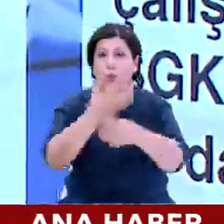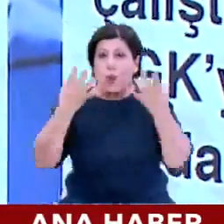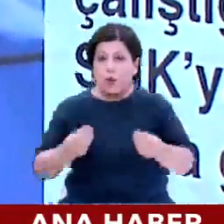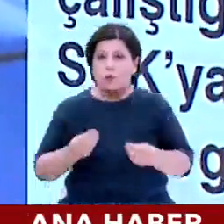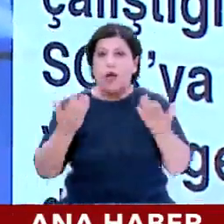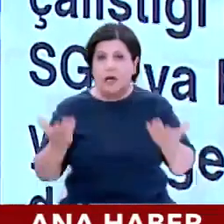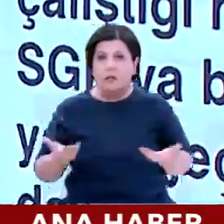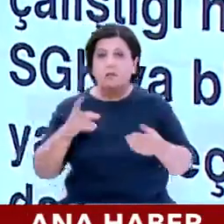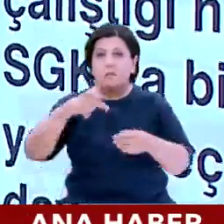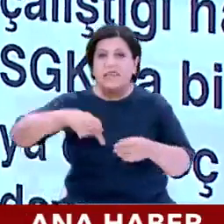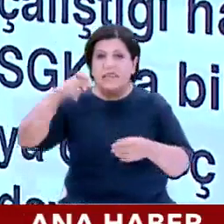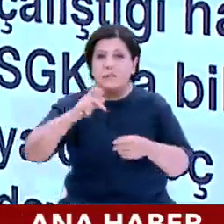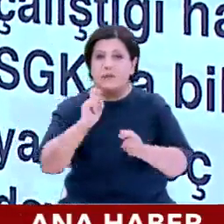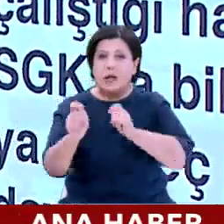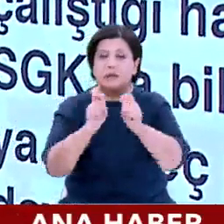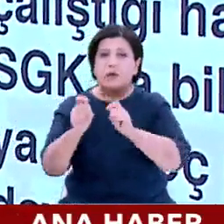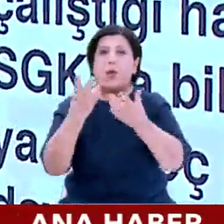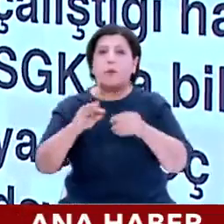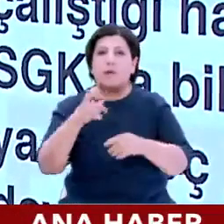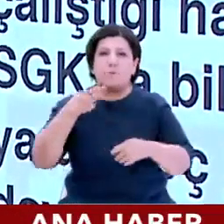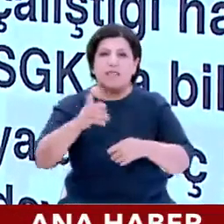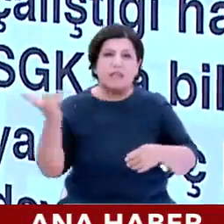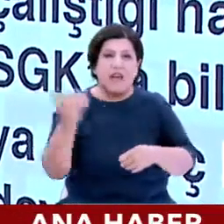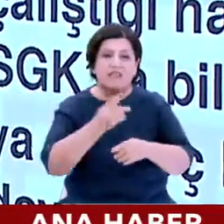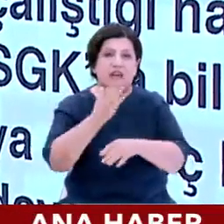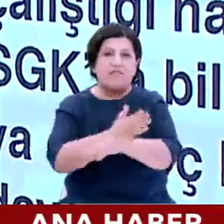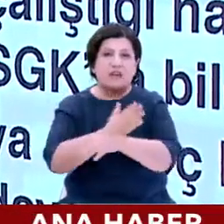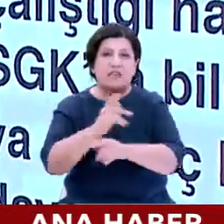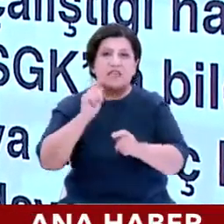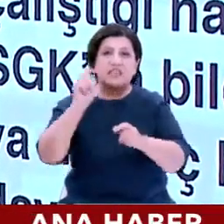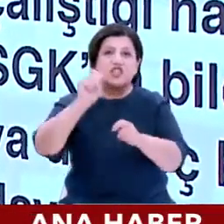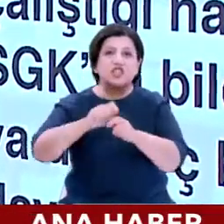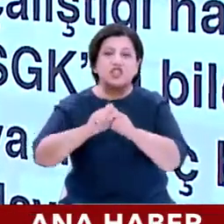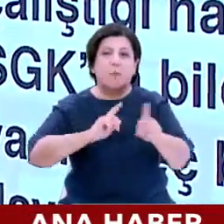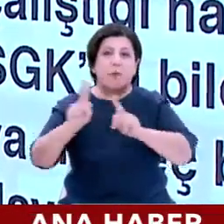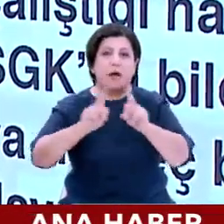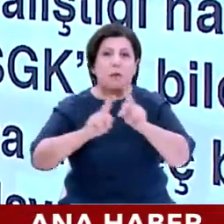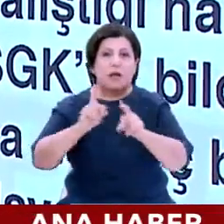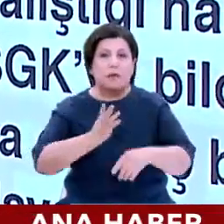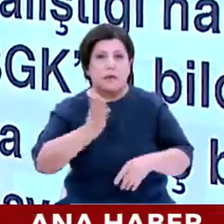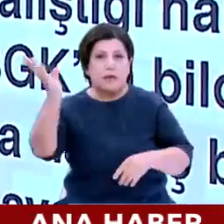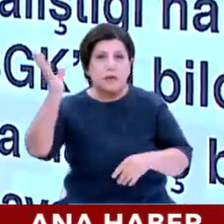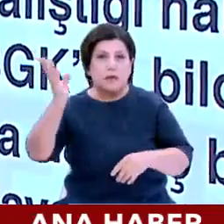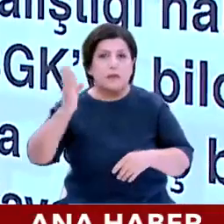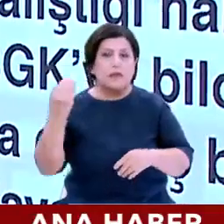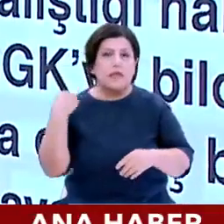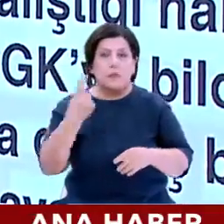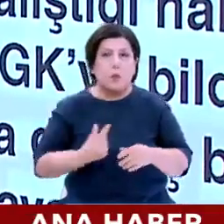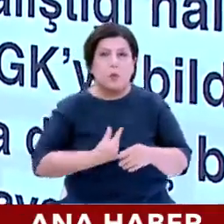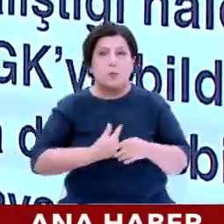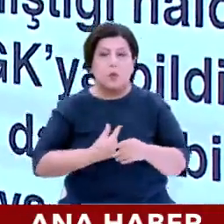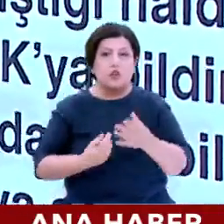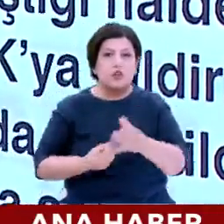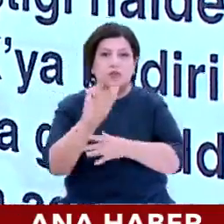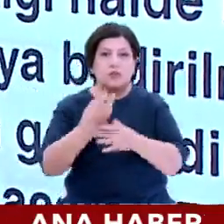olan ancak primi yatırılmayan binlerce vatandaş iş mahkemesinin yoğunluğu tuttu ve Yeni Bir Umut doğdu